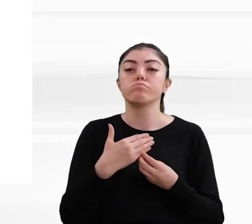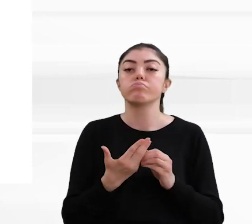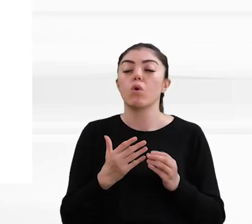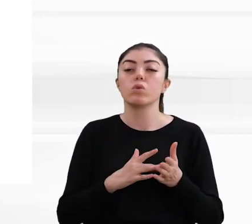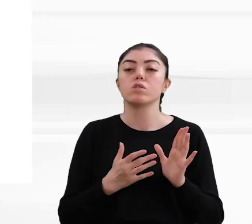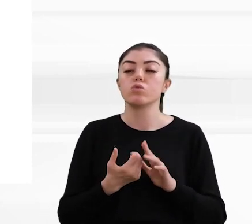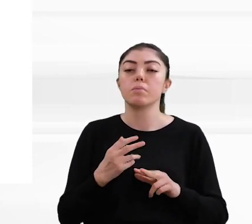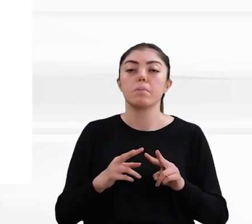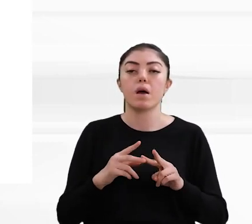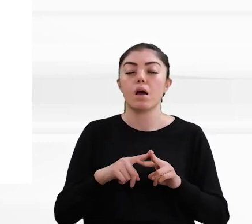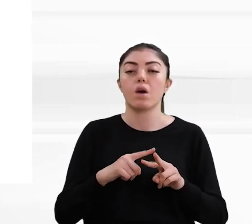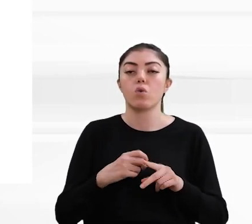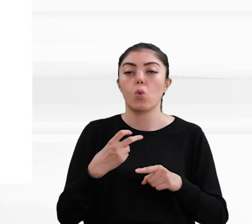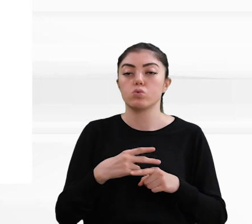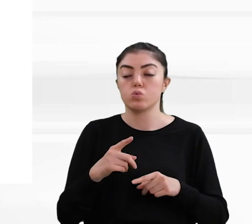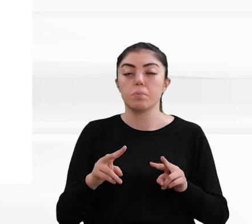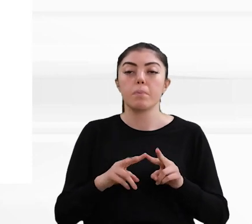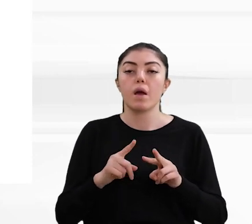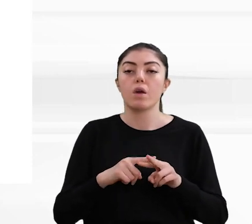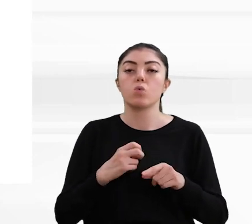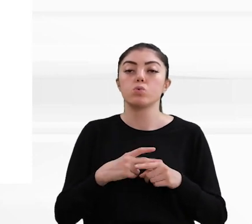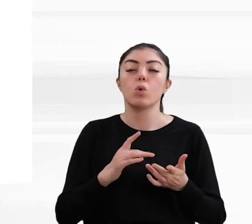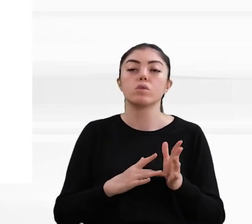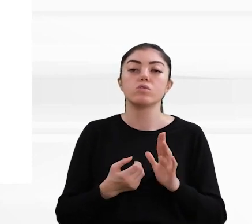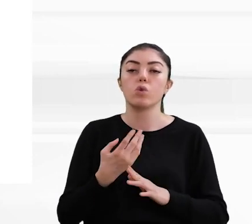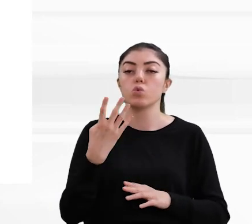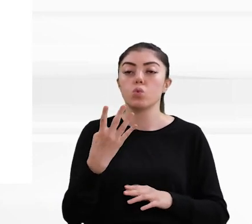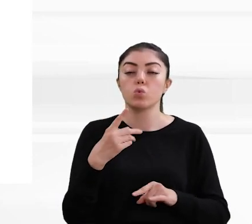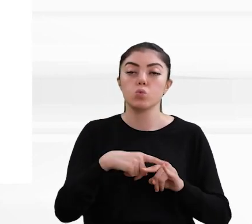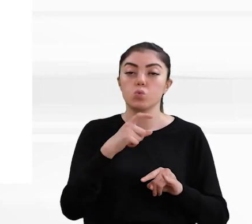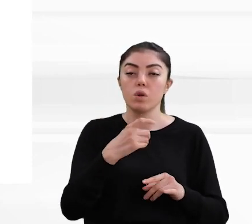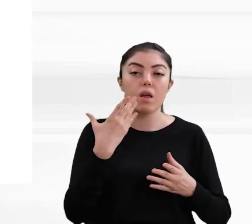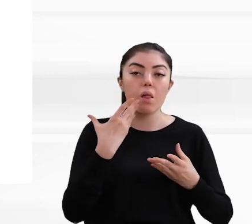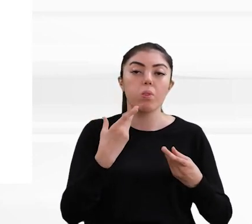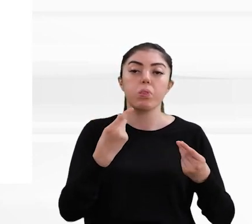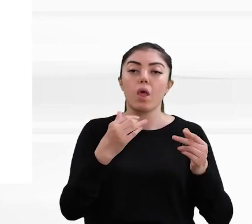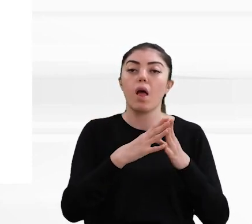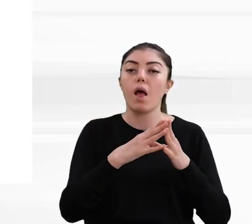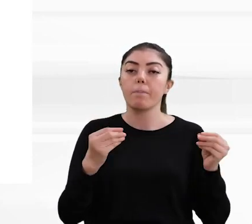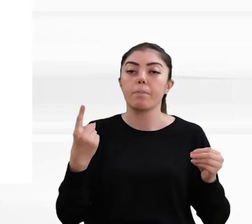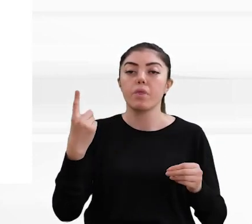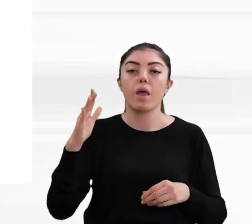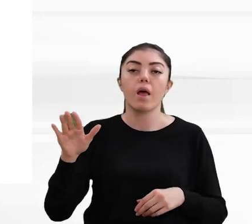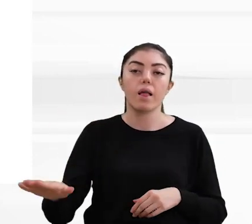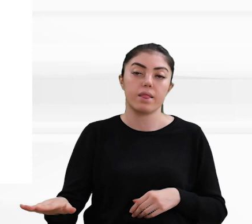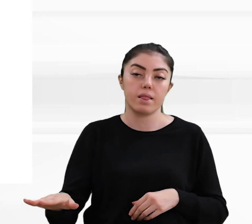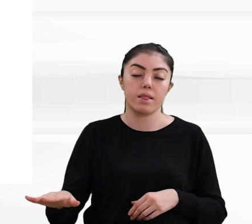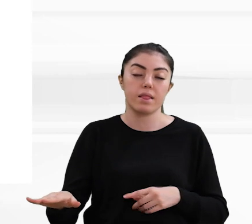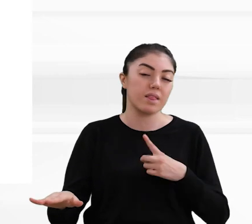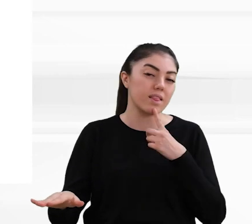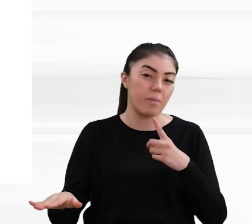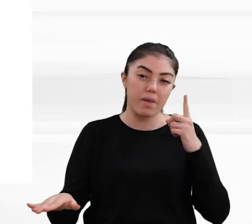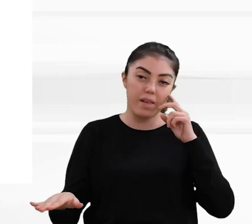bölünmeyi Biz mayoz bölünme görüyoruz Hatta mayoz bölünme sonucu oluşan dört hücre üç tanesi eriyerek kaybolur bir tane megaspor